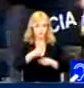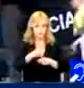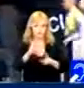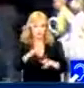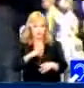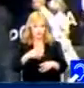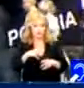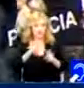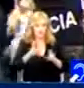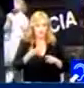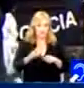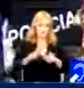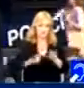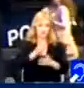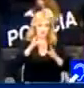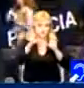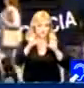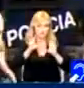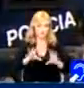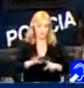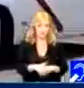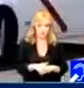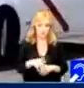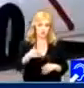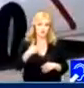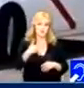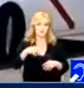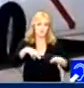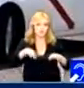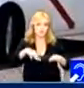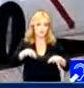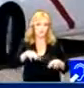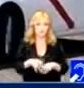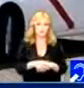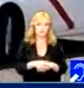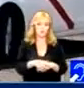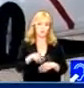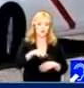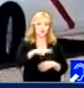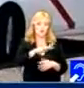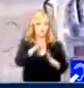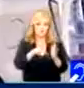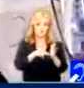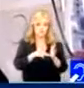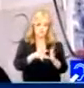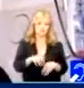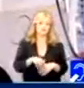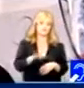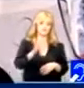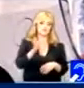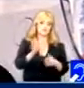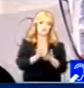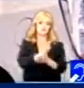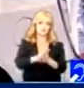lege au oferit călătorii gratuite și au mediatizat faptul că acest serviciu generează 10.000 de locuri de muncă în Spania. Protestul